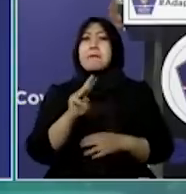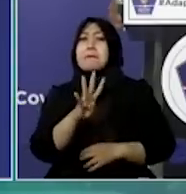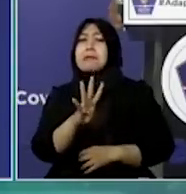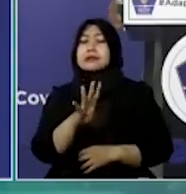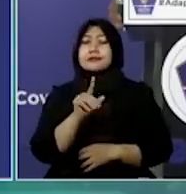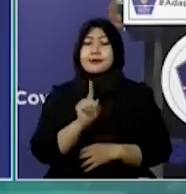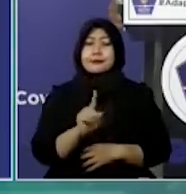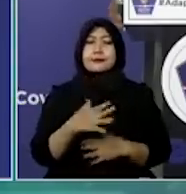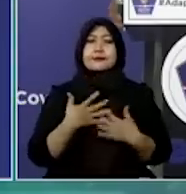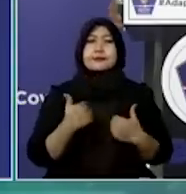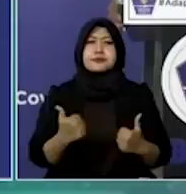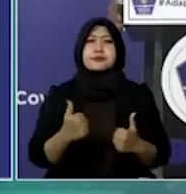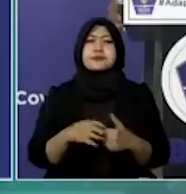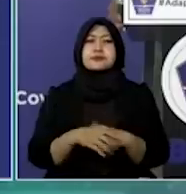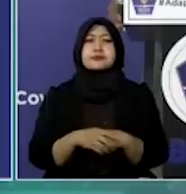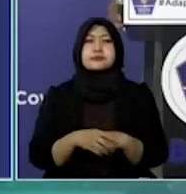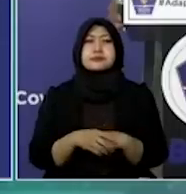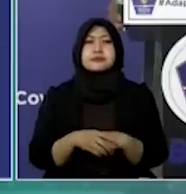sembuh